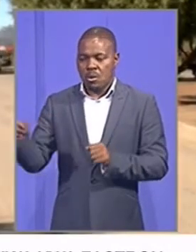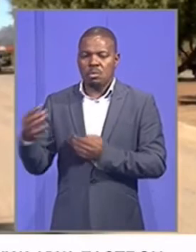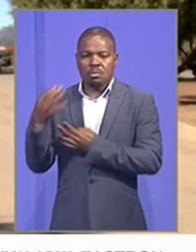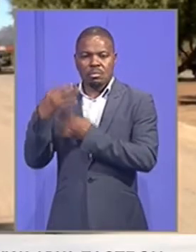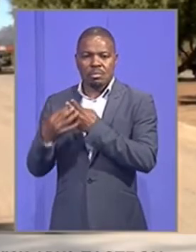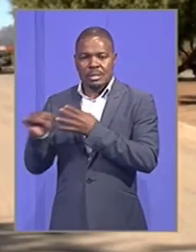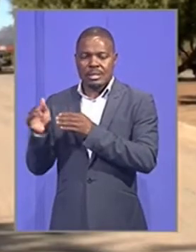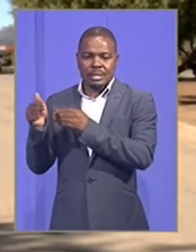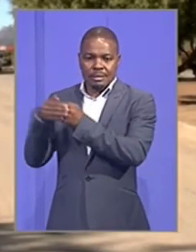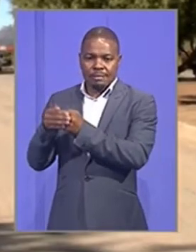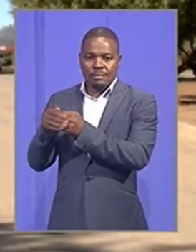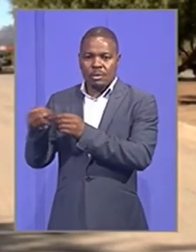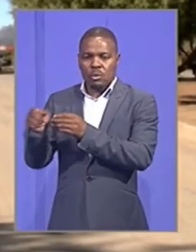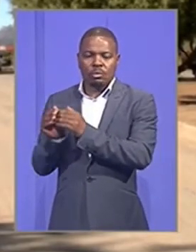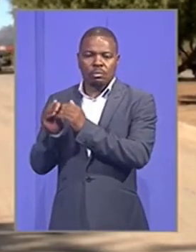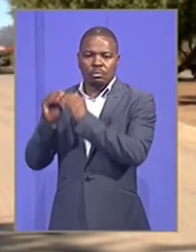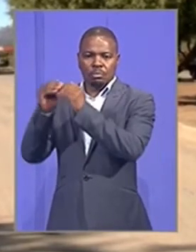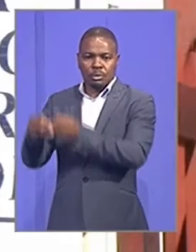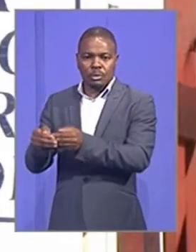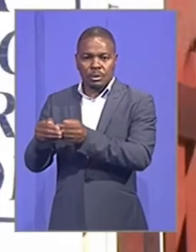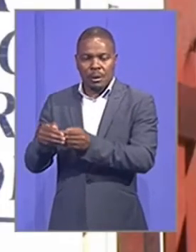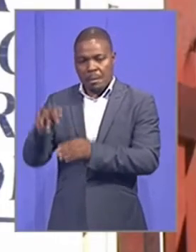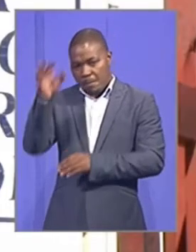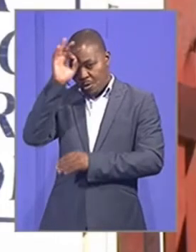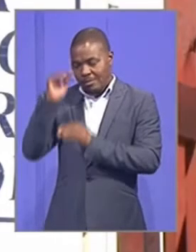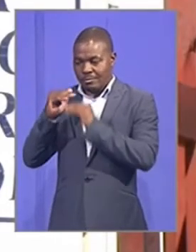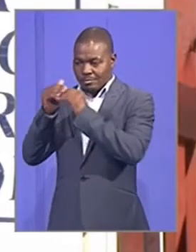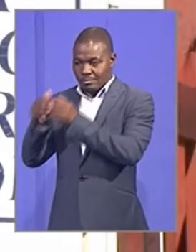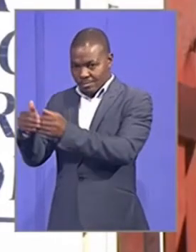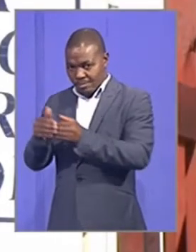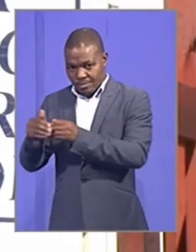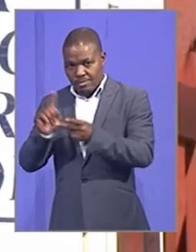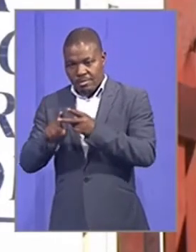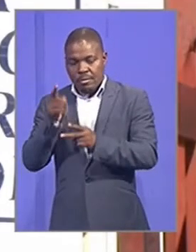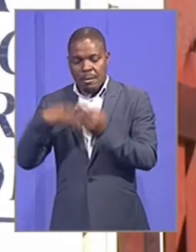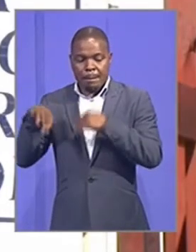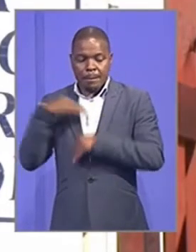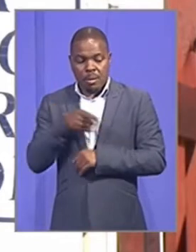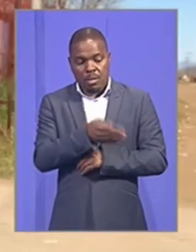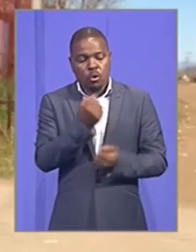sa polokeho tlasa bolebedi ba sepolesa ho fihlela a boela a hlahella